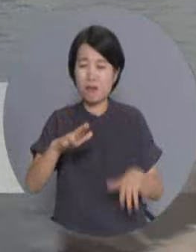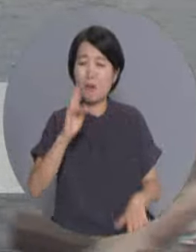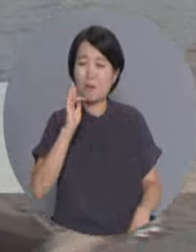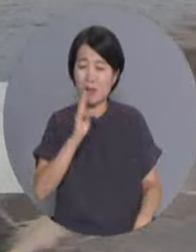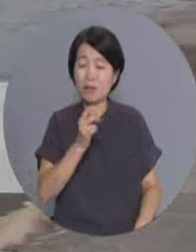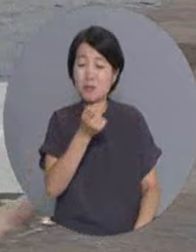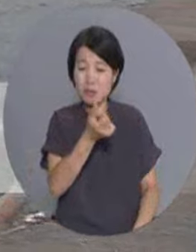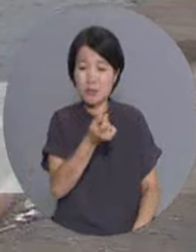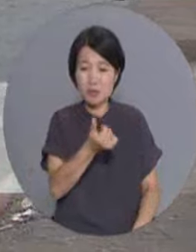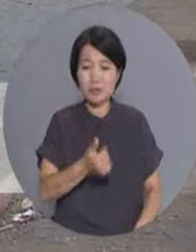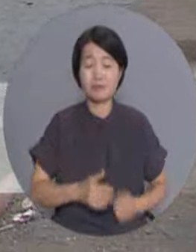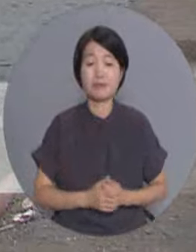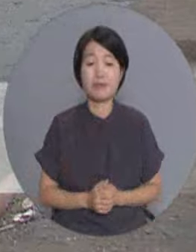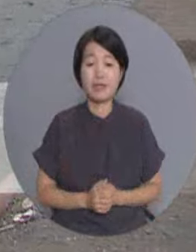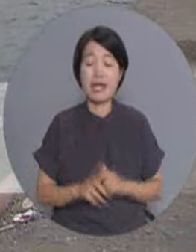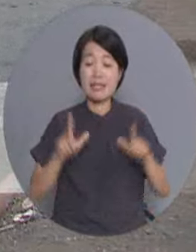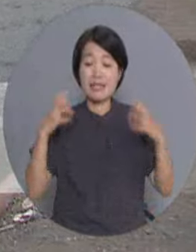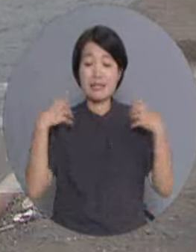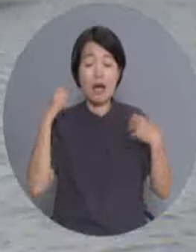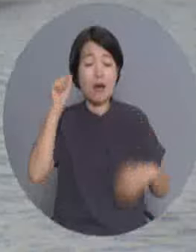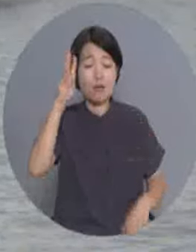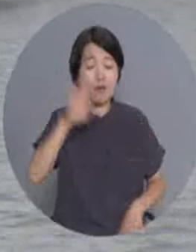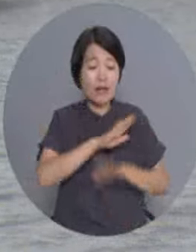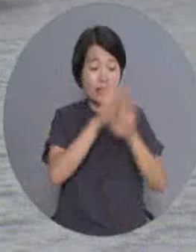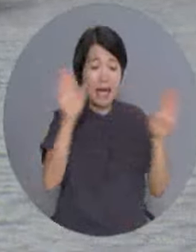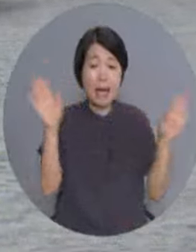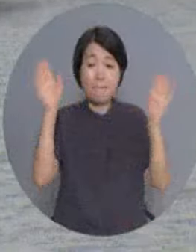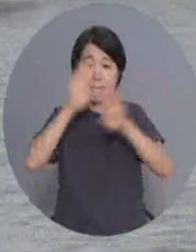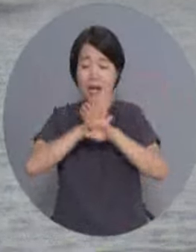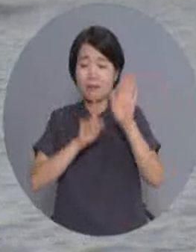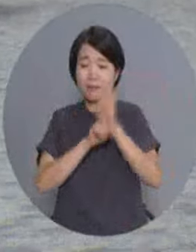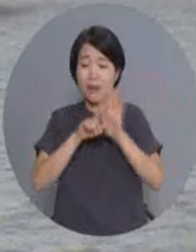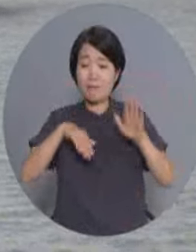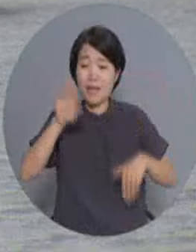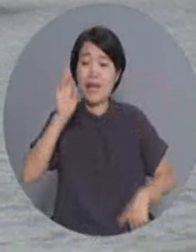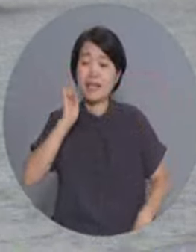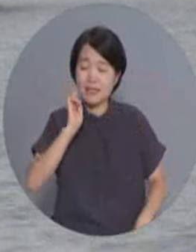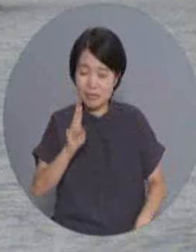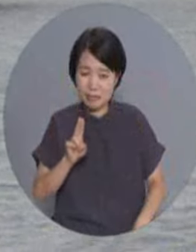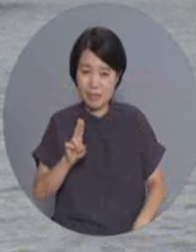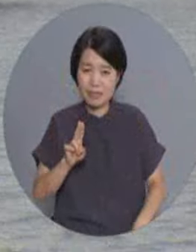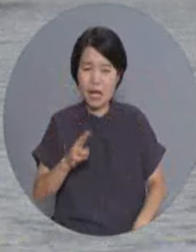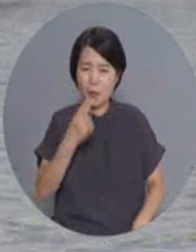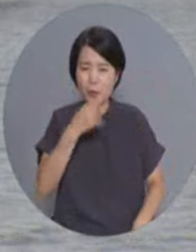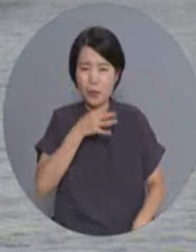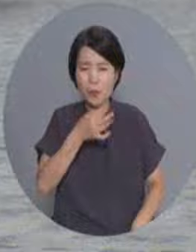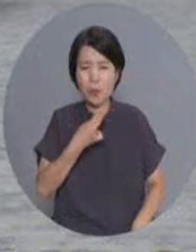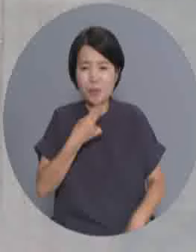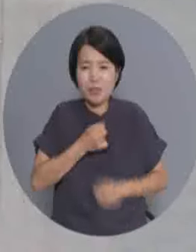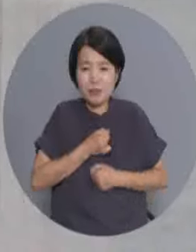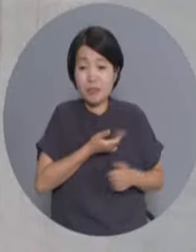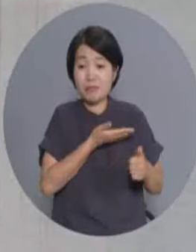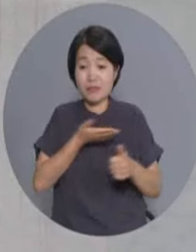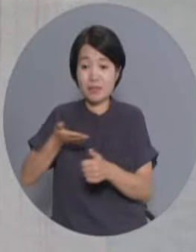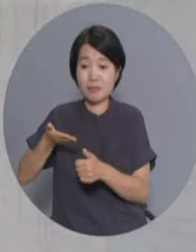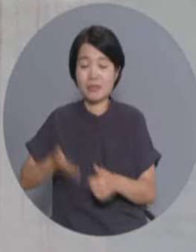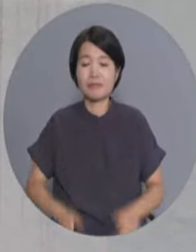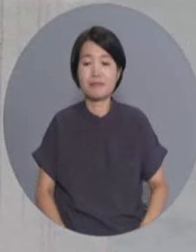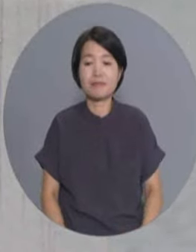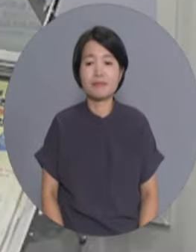일겠습니다. 기상청은 당분간 낮과 밤의 기온차가 크다며 건강관리에 주의를 당부했습니다.